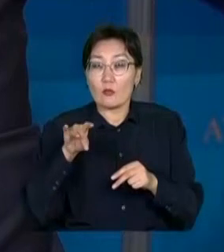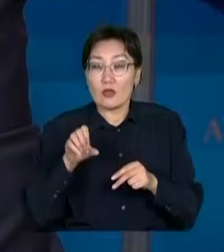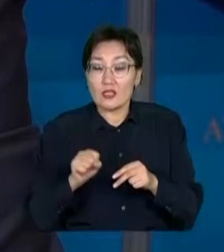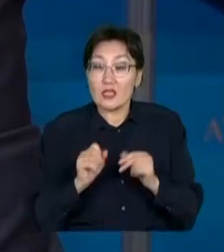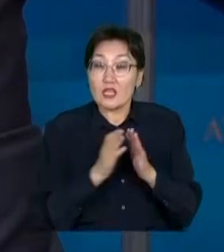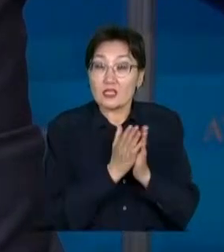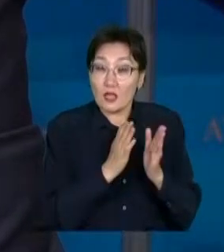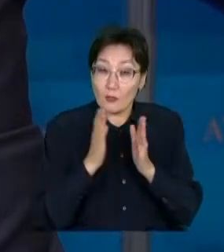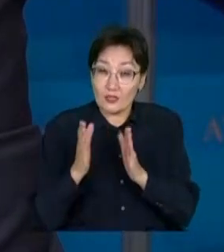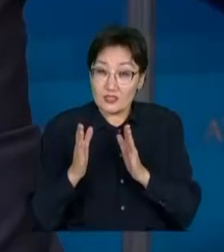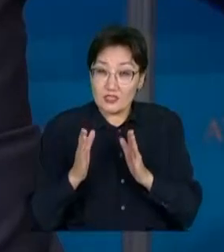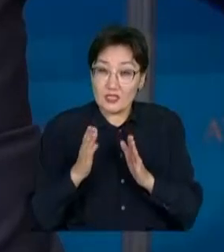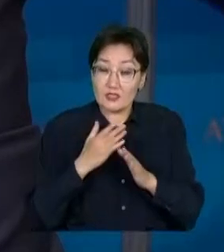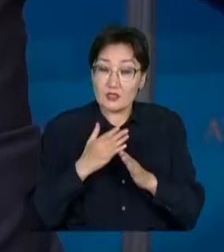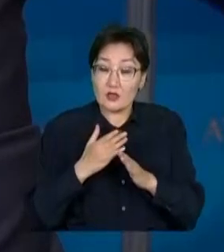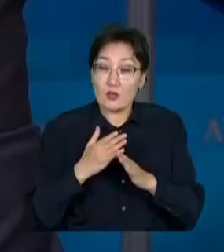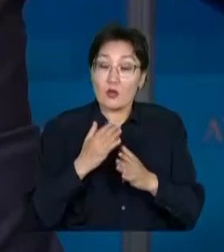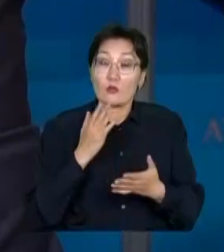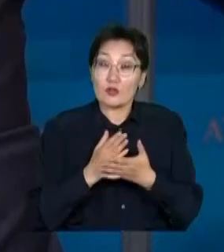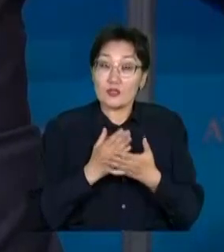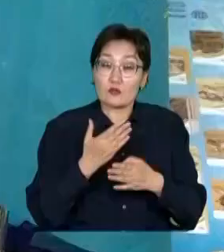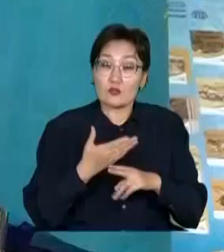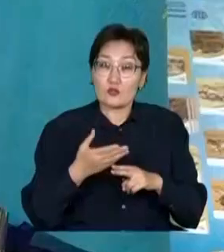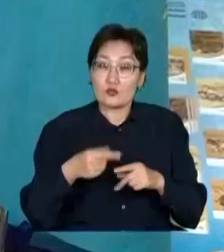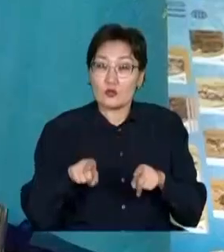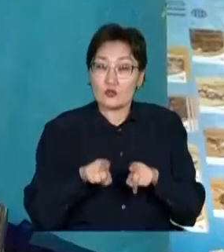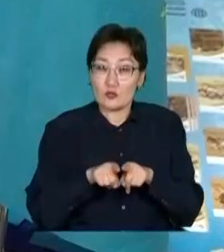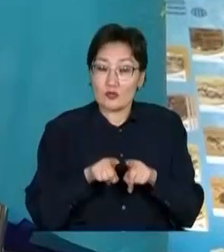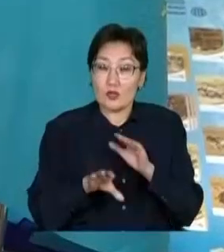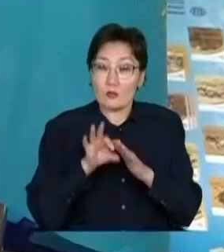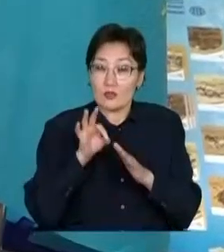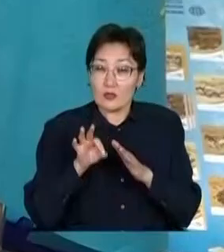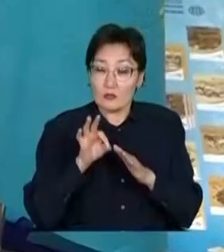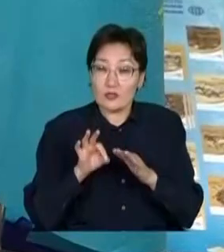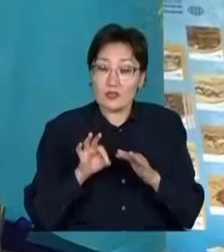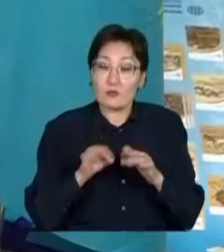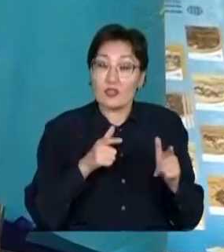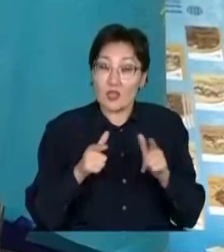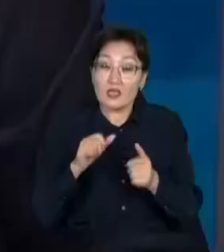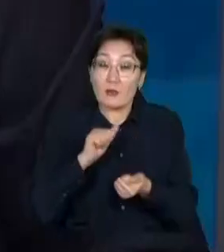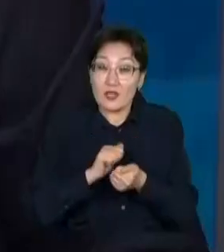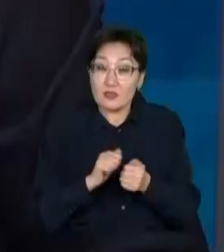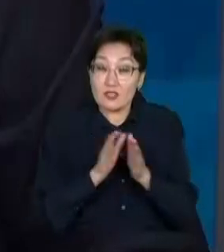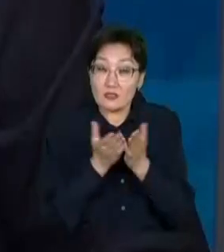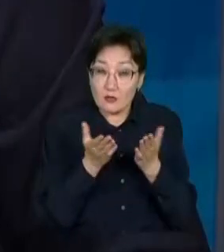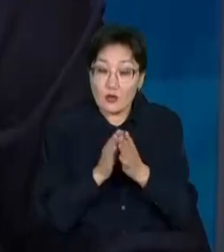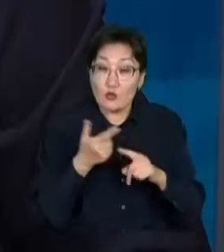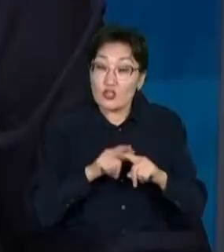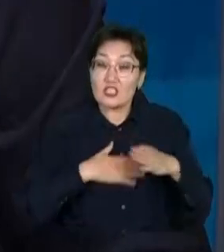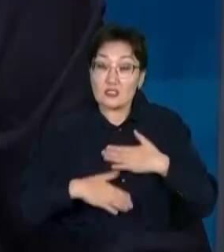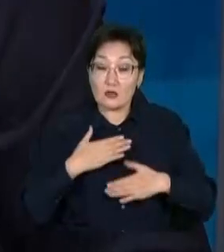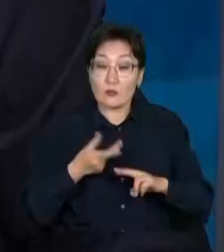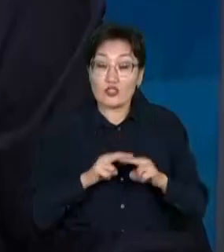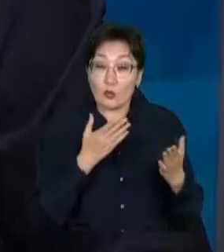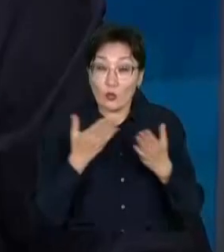болғаннан кейін, сонша бір талғаммен дайындады жігіттер, өзім қаттырза болдым. Сондықтан бұл енді